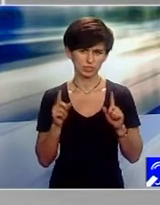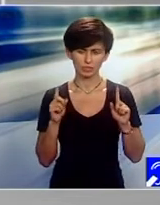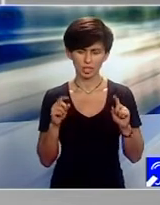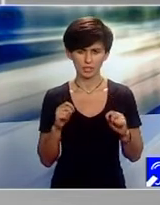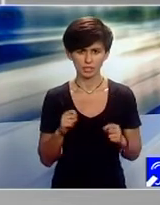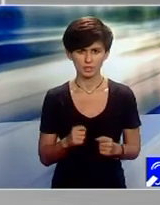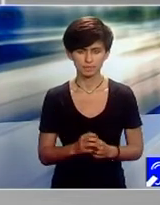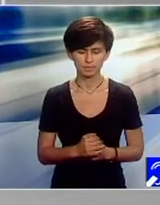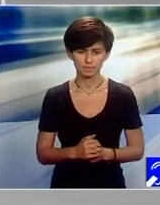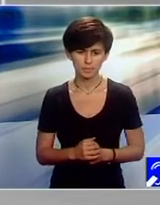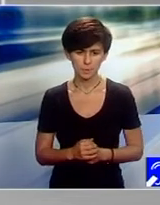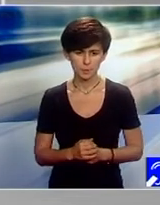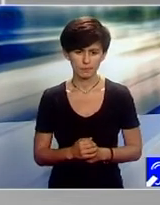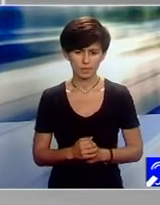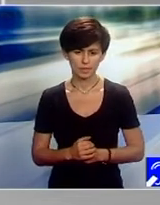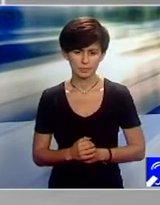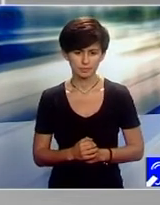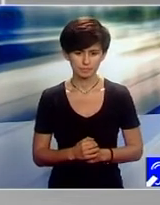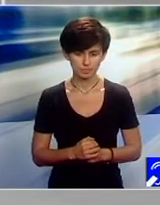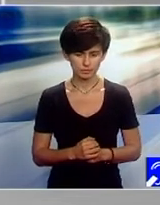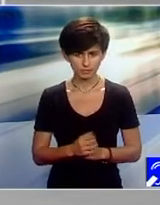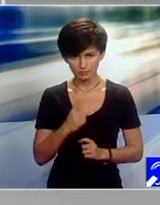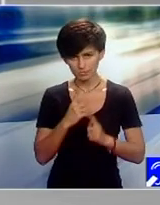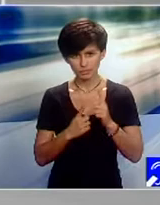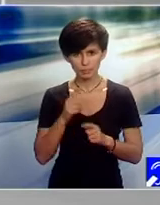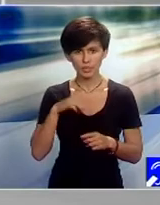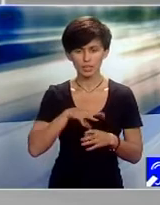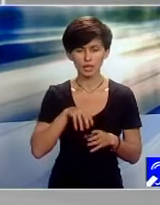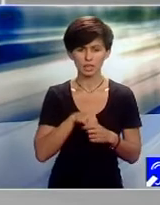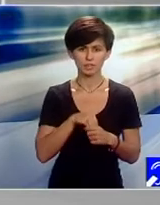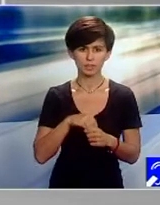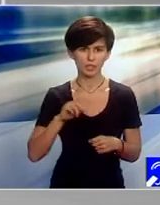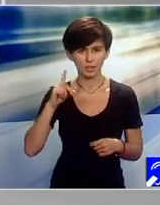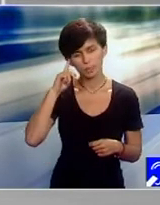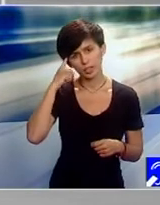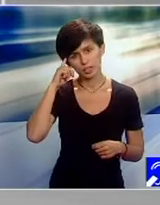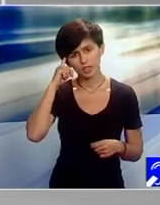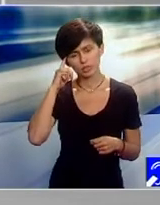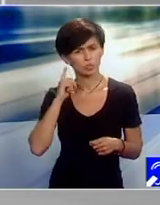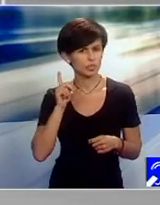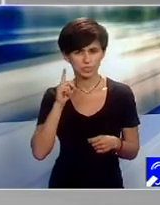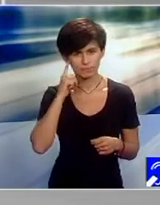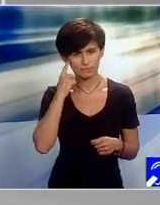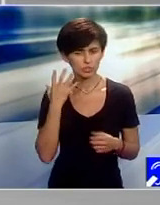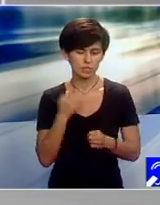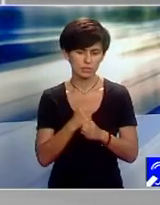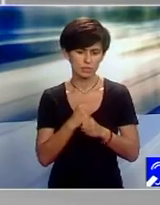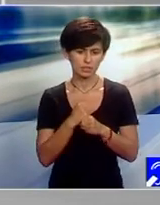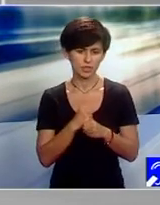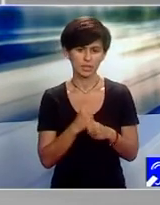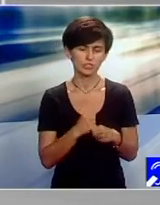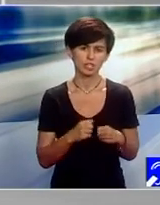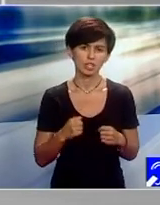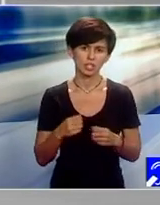ciudate, pe care aparținătorul, dacă nu are parte de informații, nu știe ce să facă. Și atunci la grupul